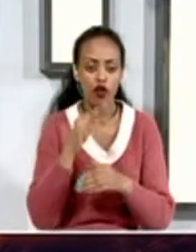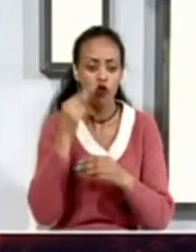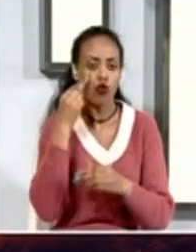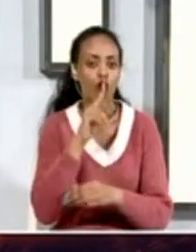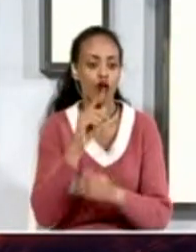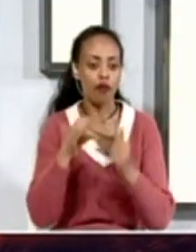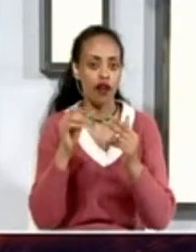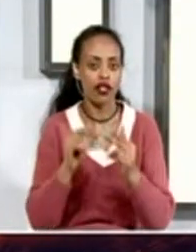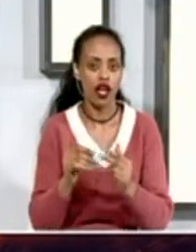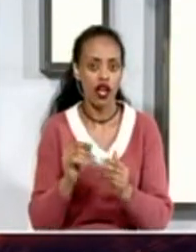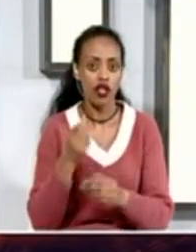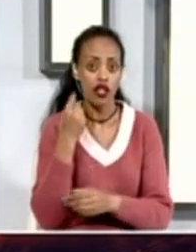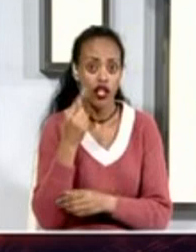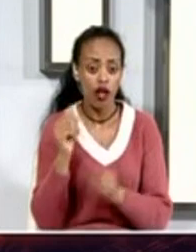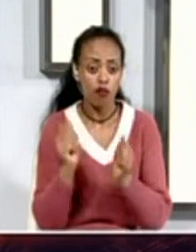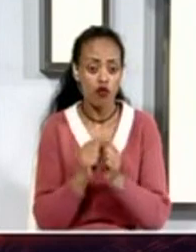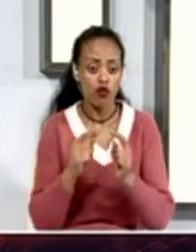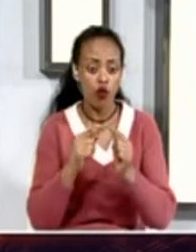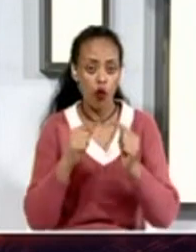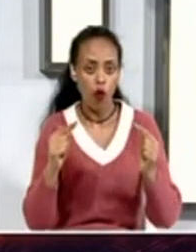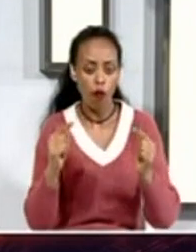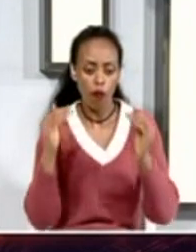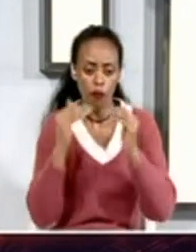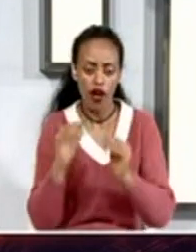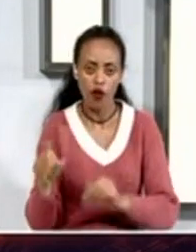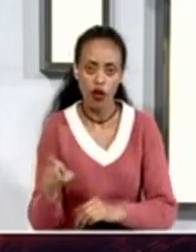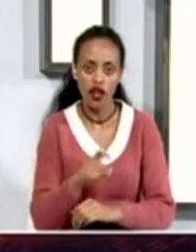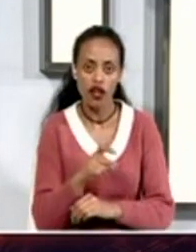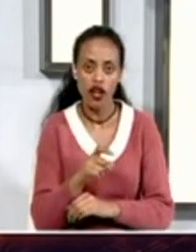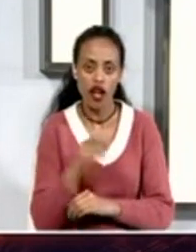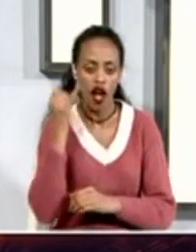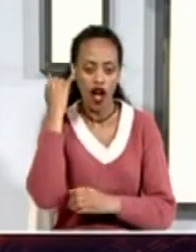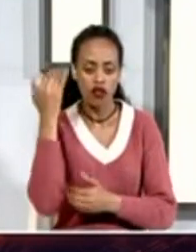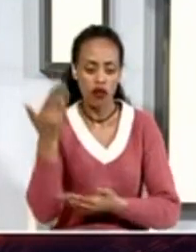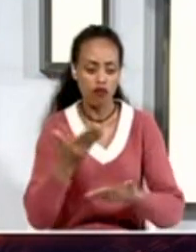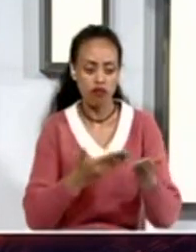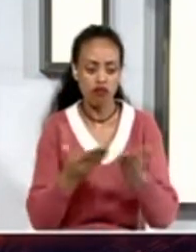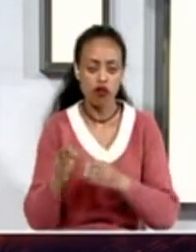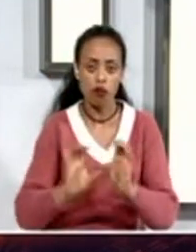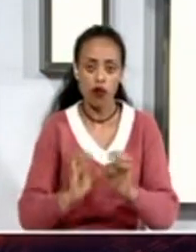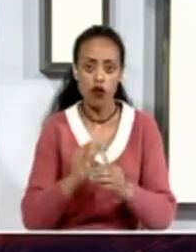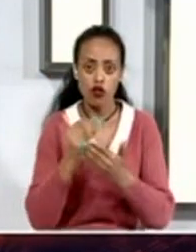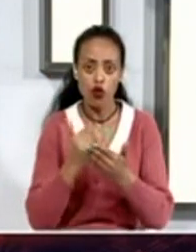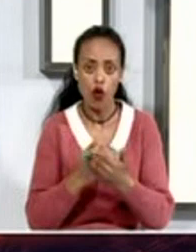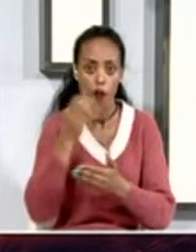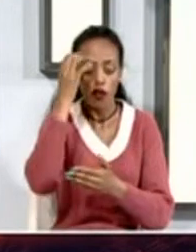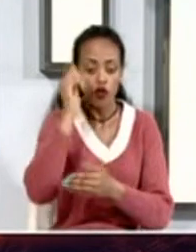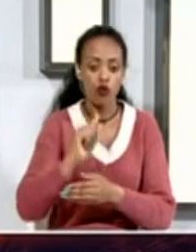መረፃ ተረዲካ ምስቲ ተቃዋሚ ማዕርኾንካ ሓሳብካ እቲ ዘለዎ ካፒታል ከማንቲ